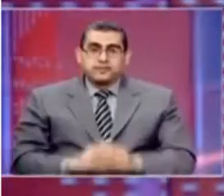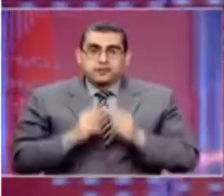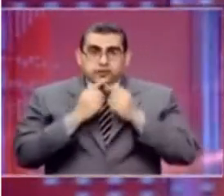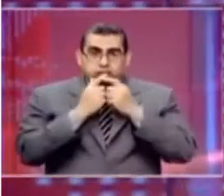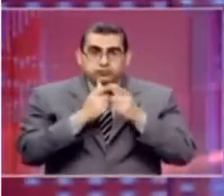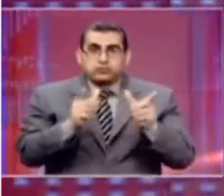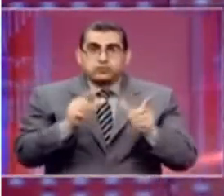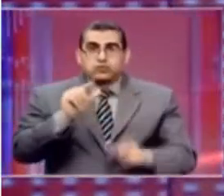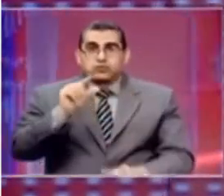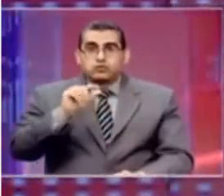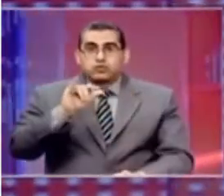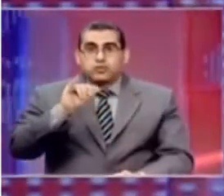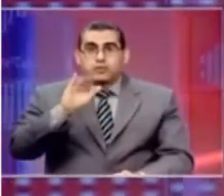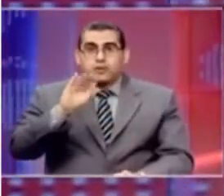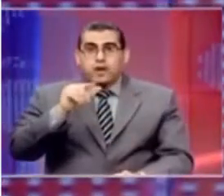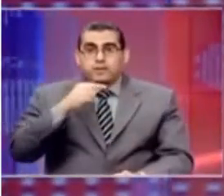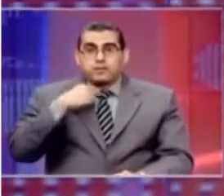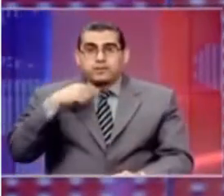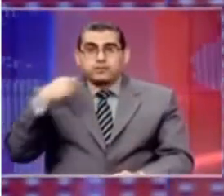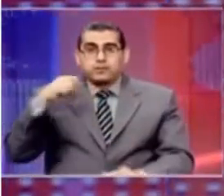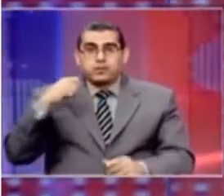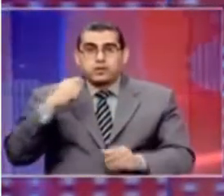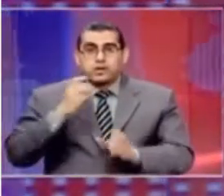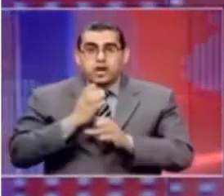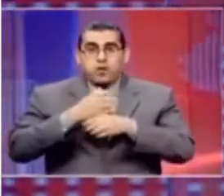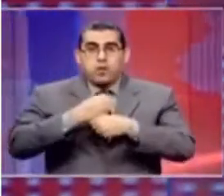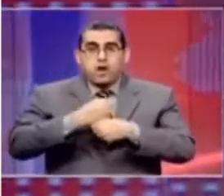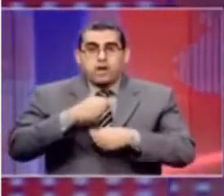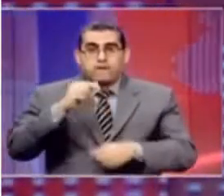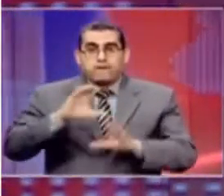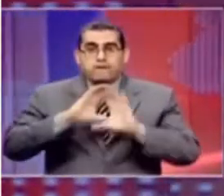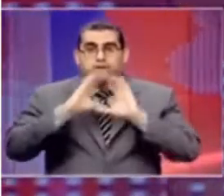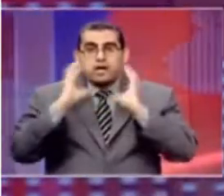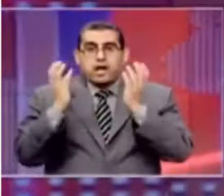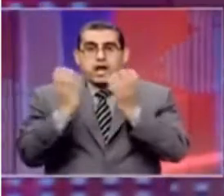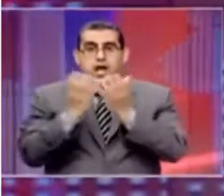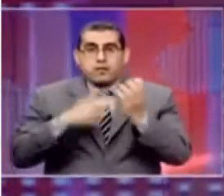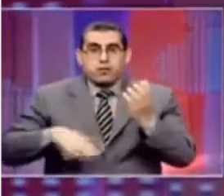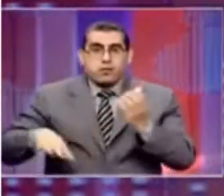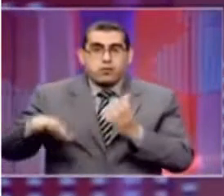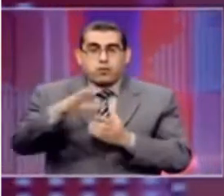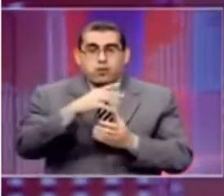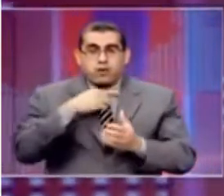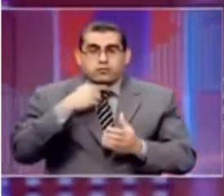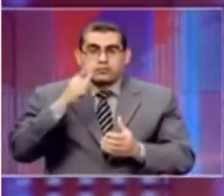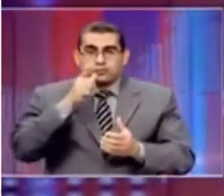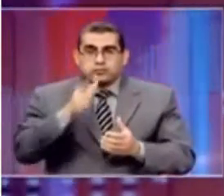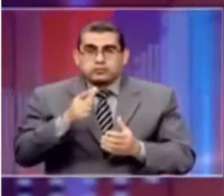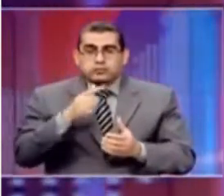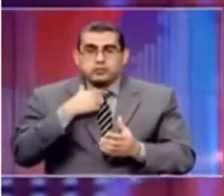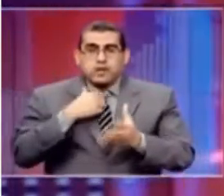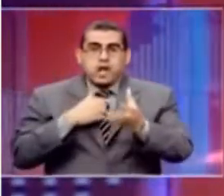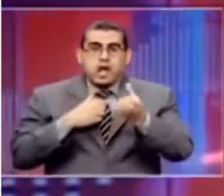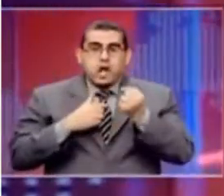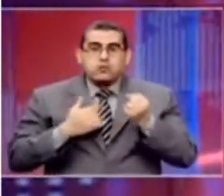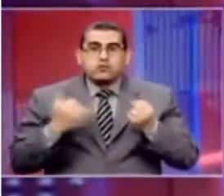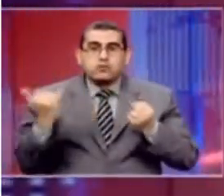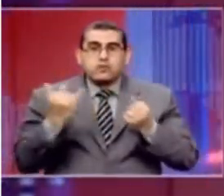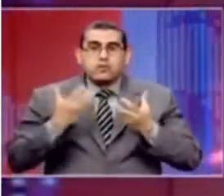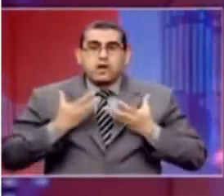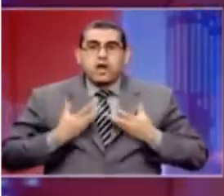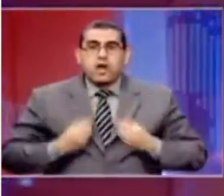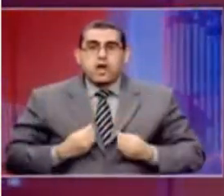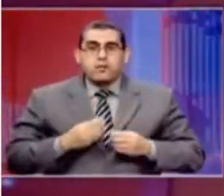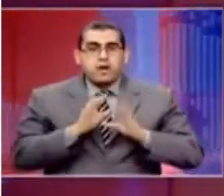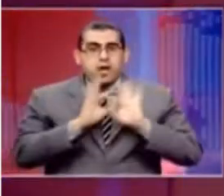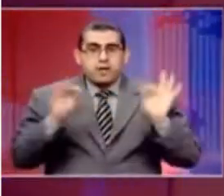أكد الدكتور محمد مختار جمعة وزير الأوقاف أن العالم كله أضحى في حاجة ماسة إلى الأمن